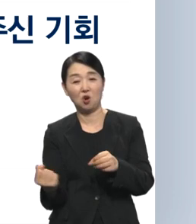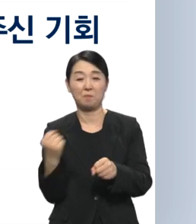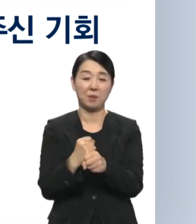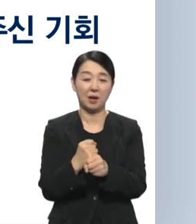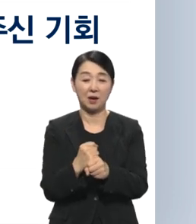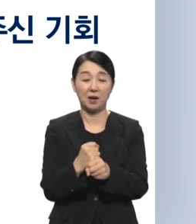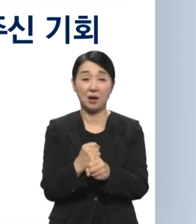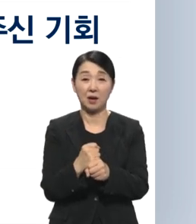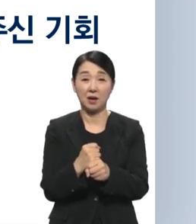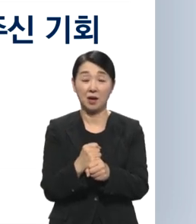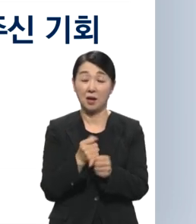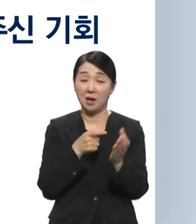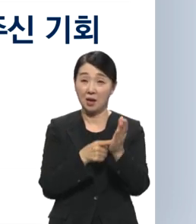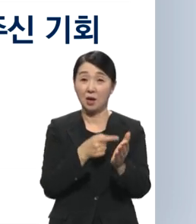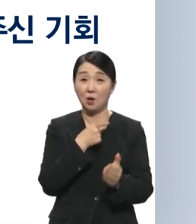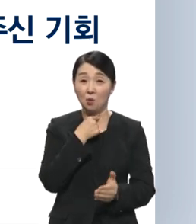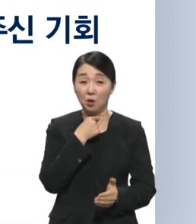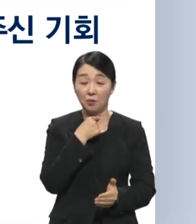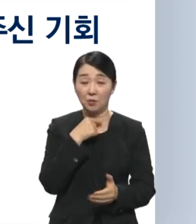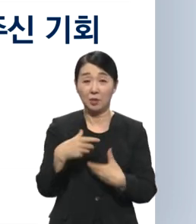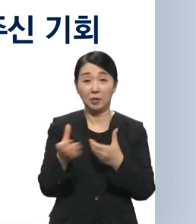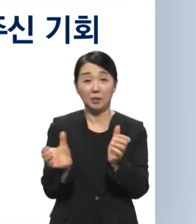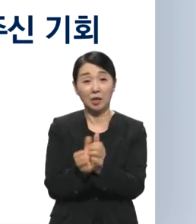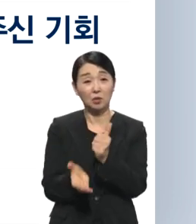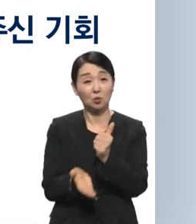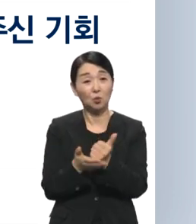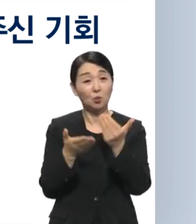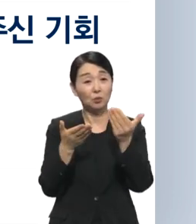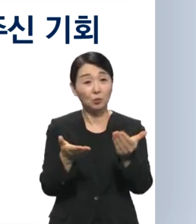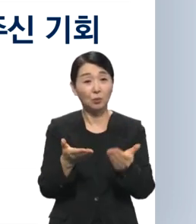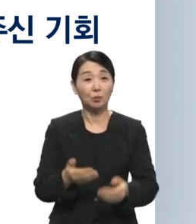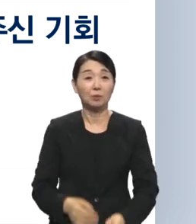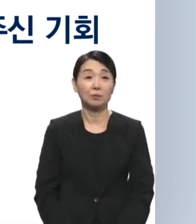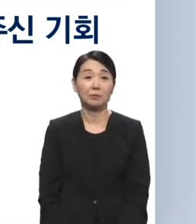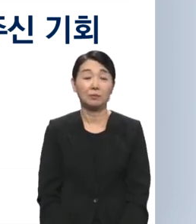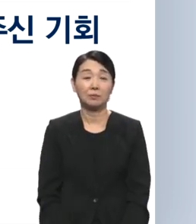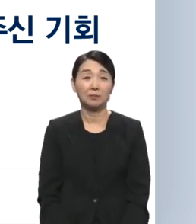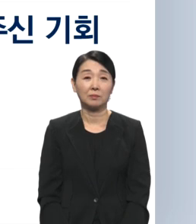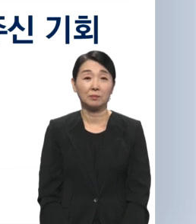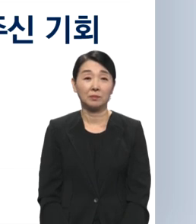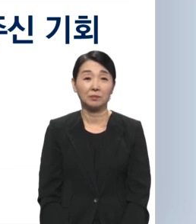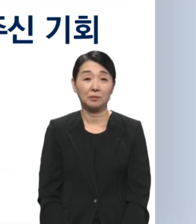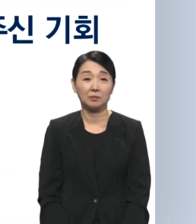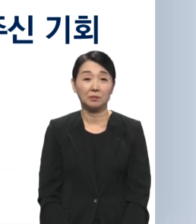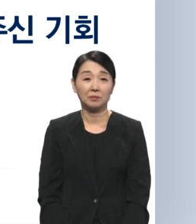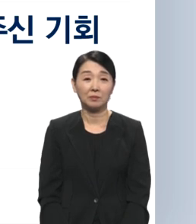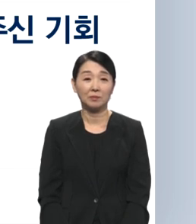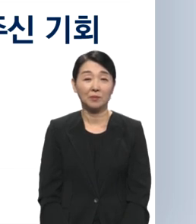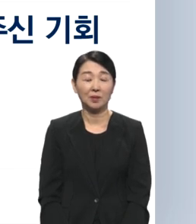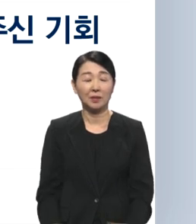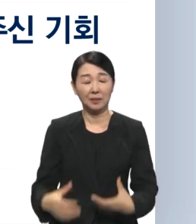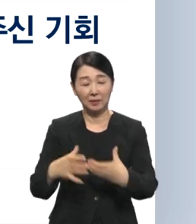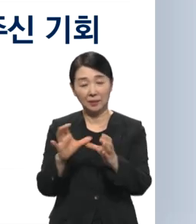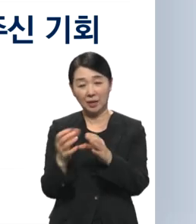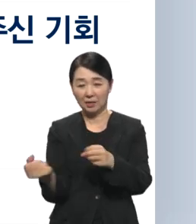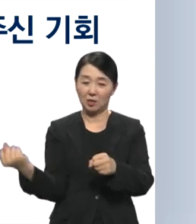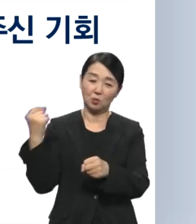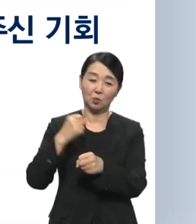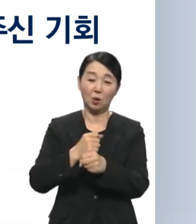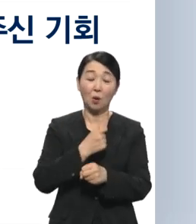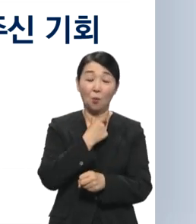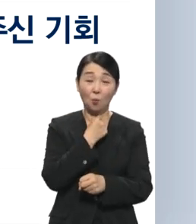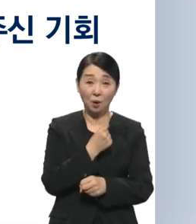냈어요 당해서 공천 줍니까 지금 당숙으로 다시 돌아가겠다 그리고 어떤